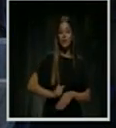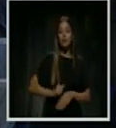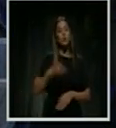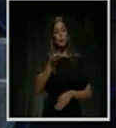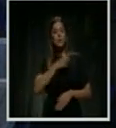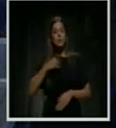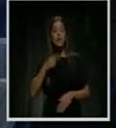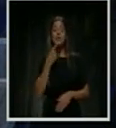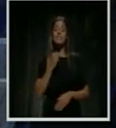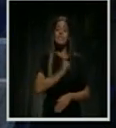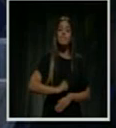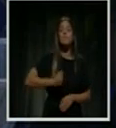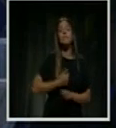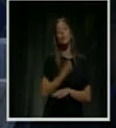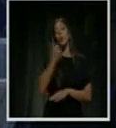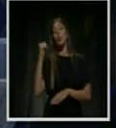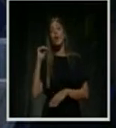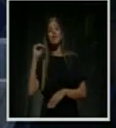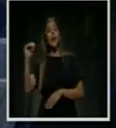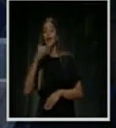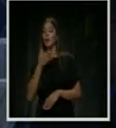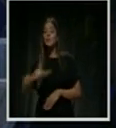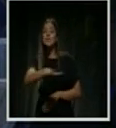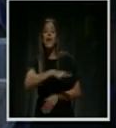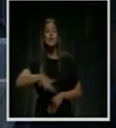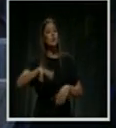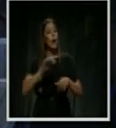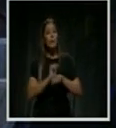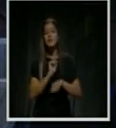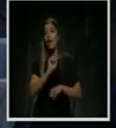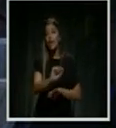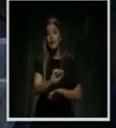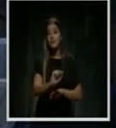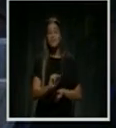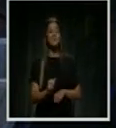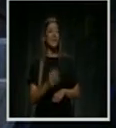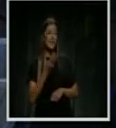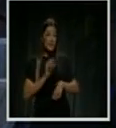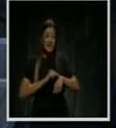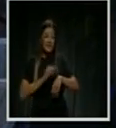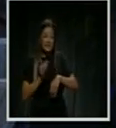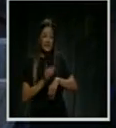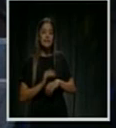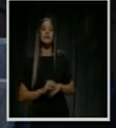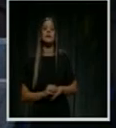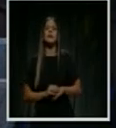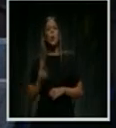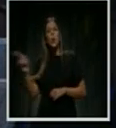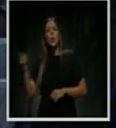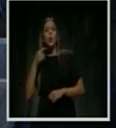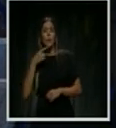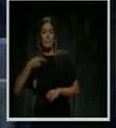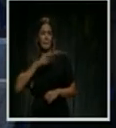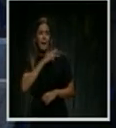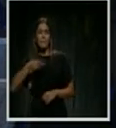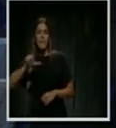mullura għax m'għandni spazju għalik għax ma nvestewx fis-saħħa volja nefqu l-miljuni. Konkludi, Dr. Krik. Jgħidilna negattivi